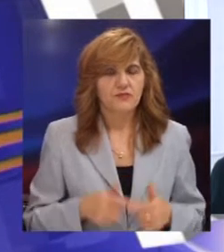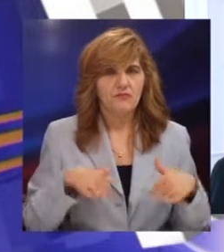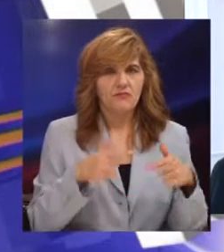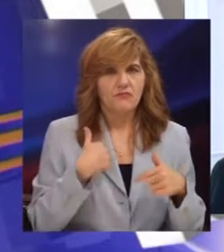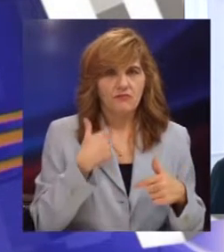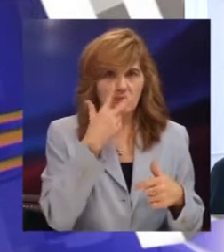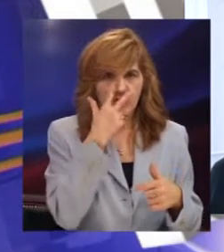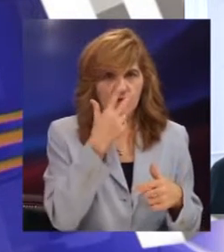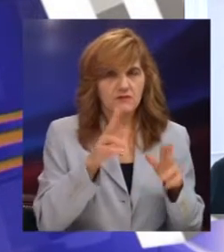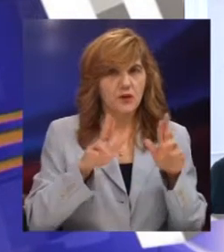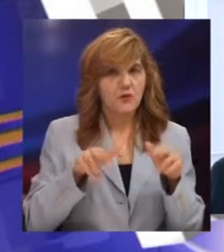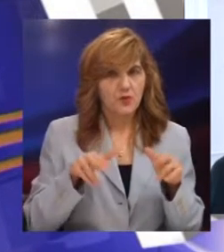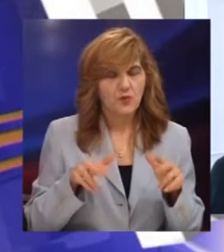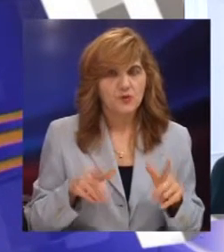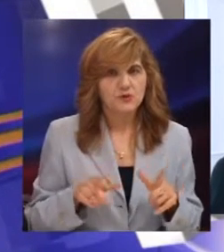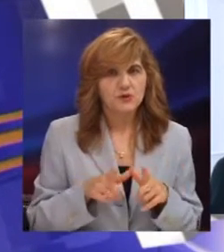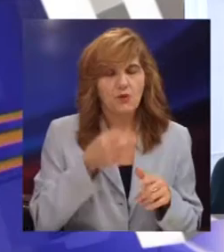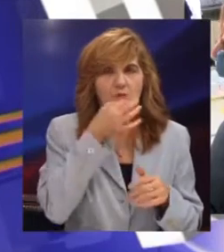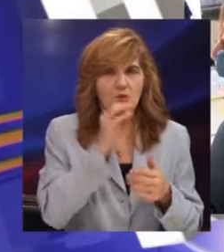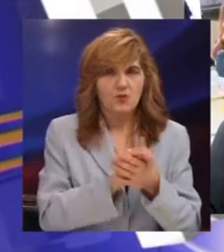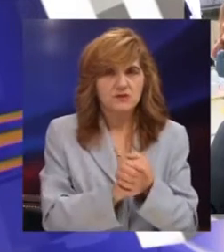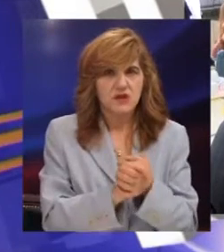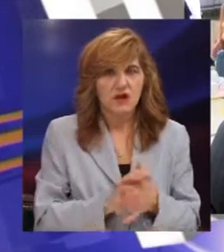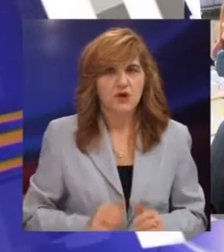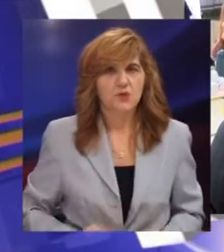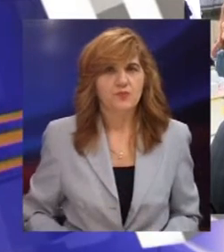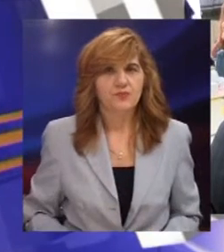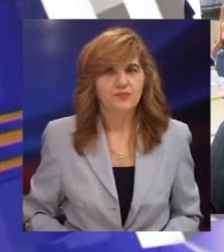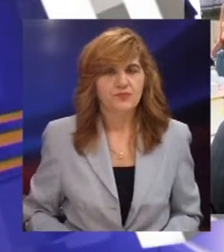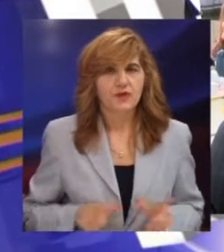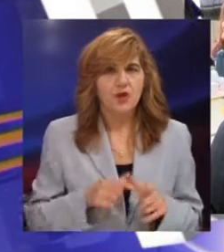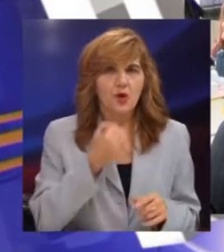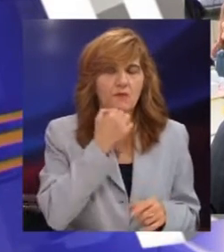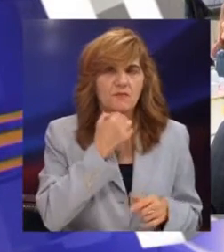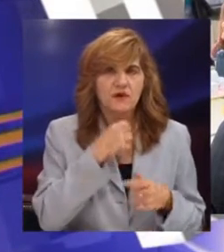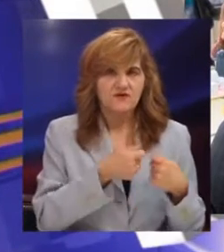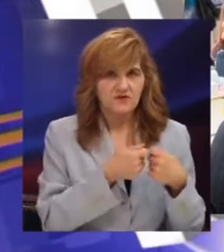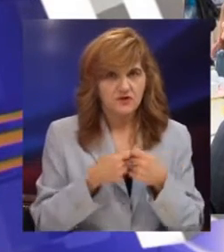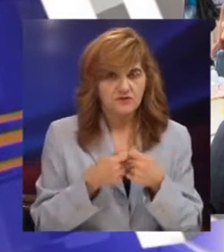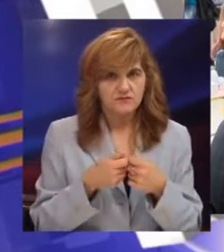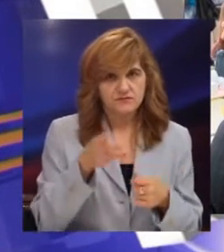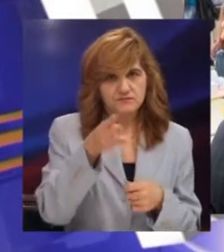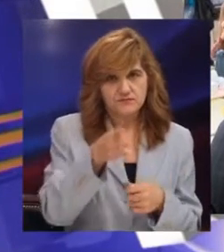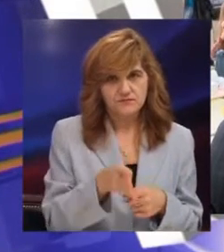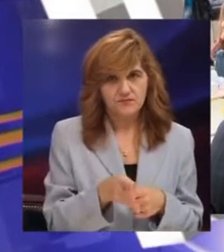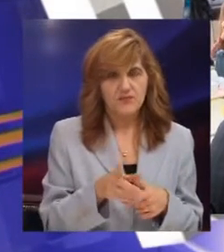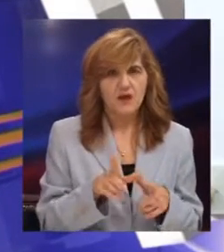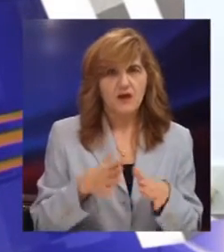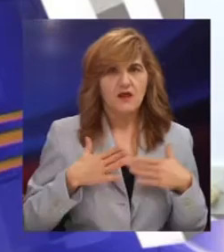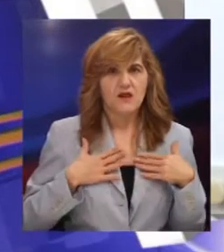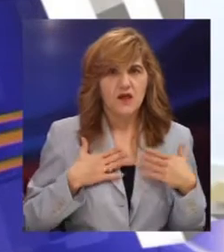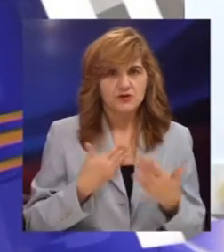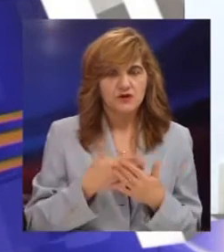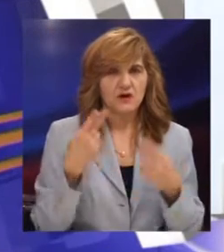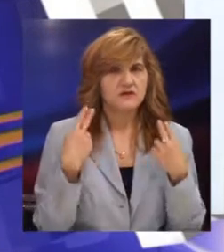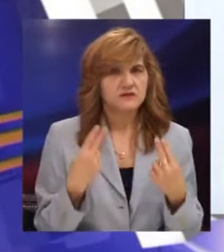to vidimo mnogo, mnogo više mogućnosti za bolju saradnju. Iz Privredne komore Subotice ocenjuju da je saradnja sa Iranom za naš